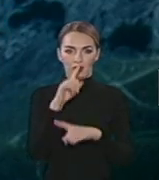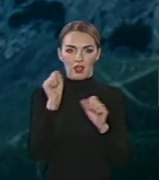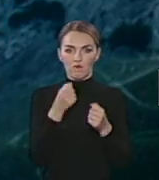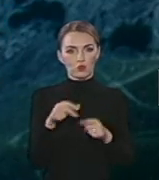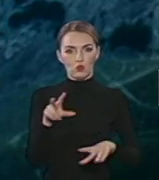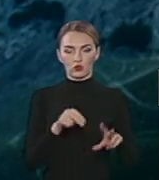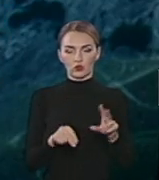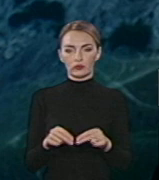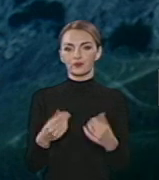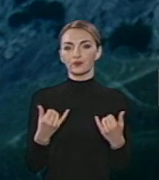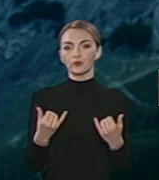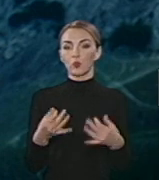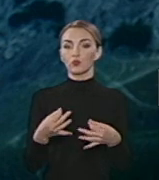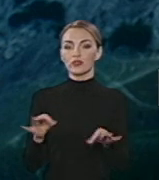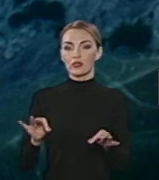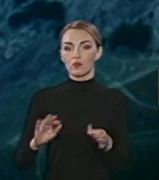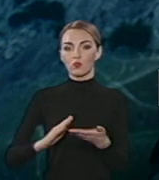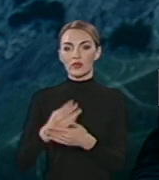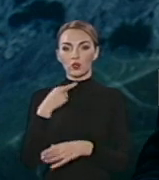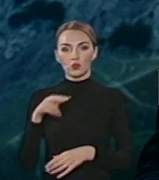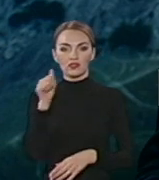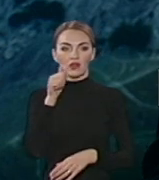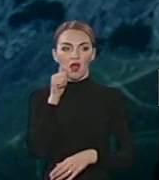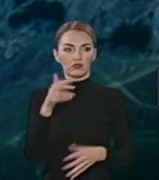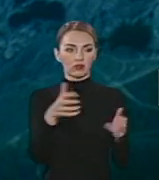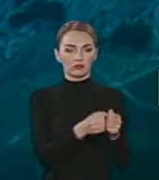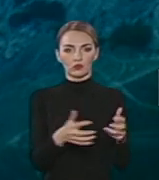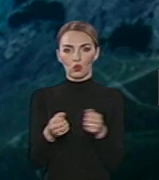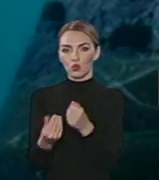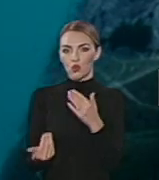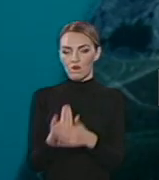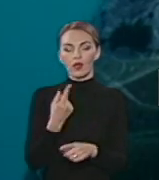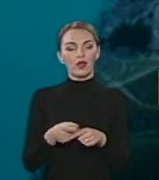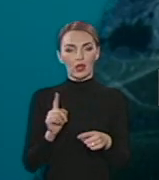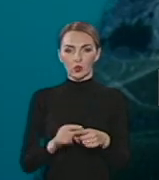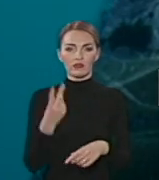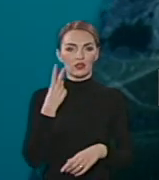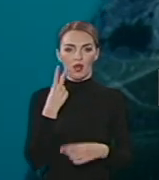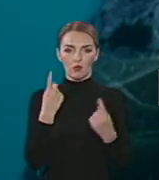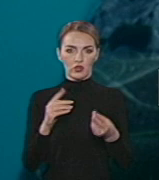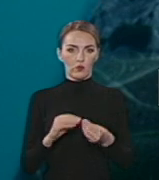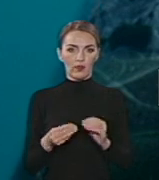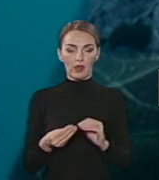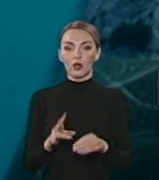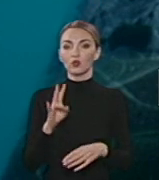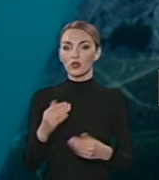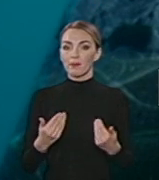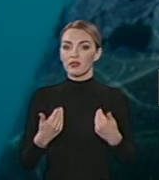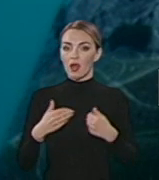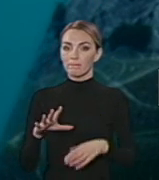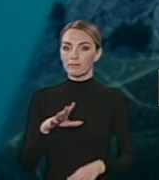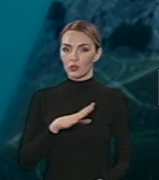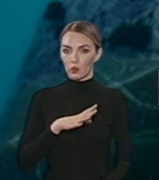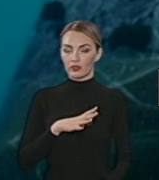Поэтому сегодня отпустили политзаключенных, завтра набирают новых. Это всегда остается большой проблемой. Но для меня было